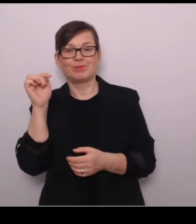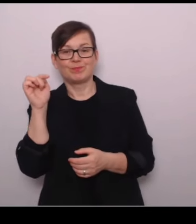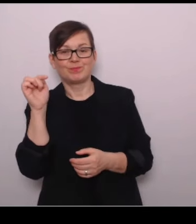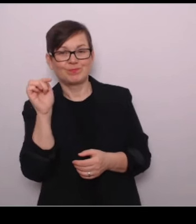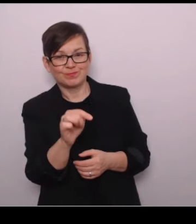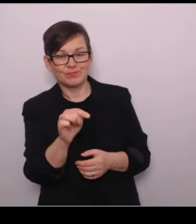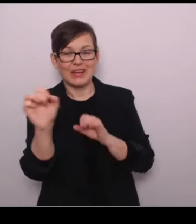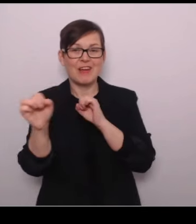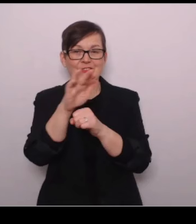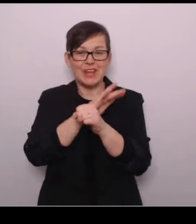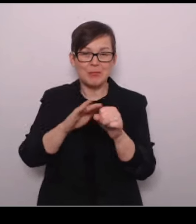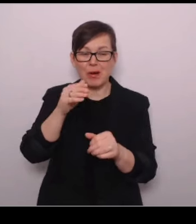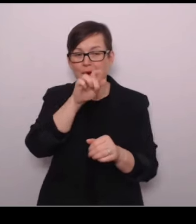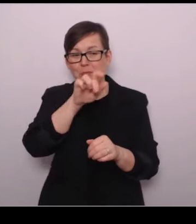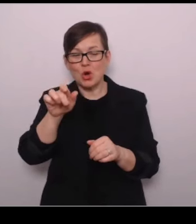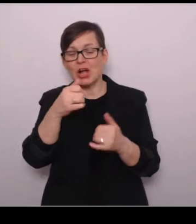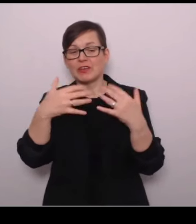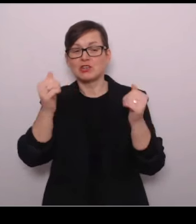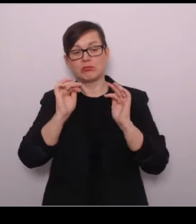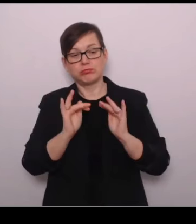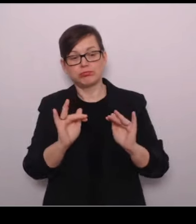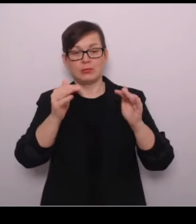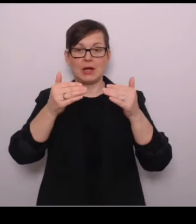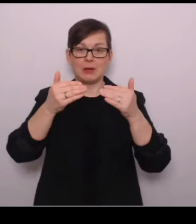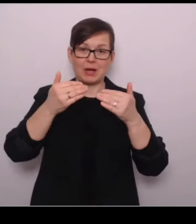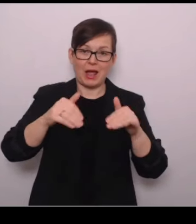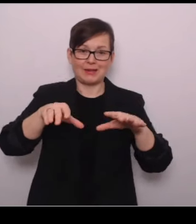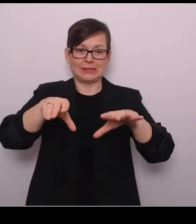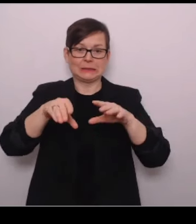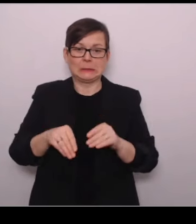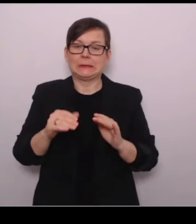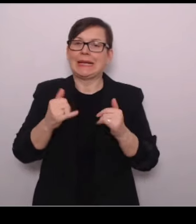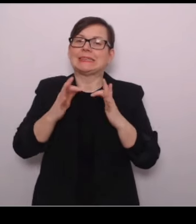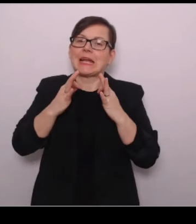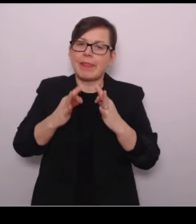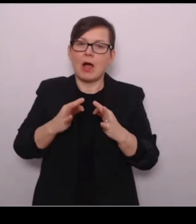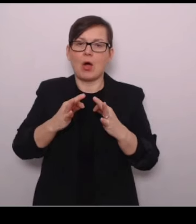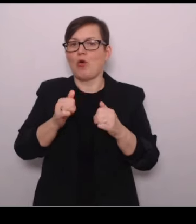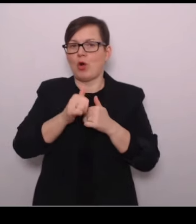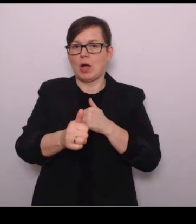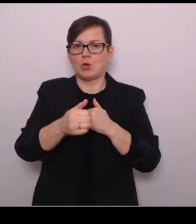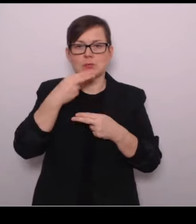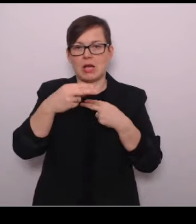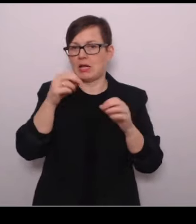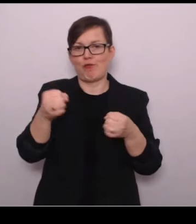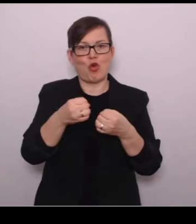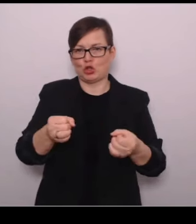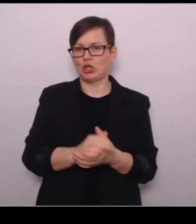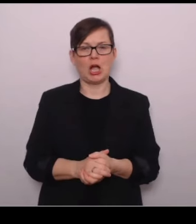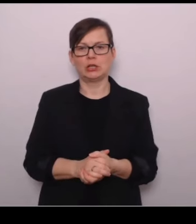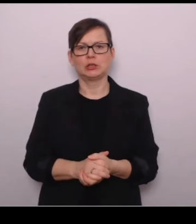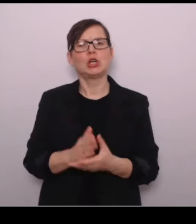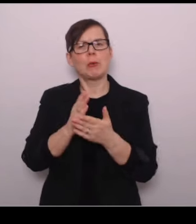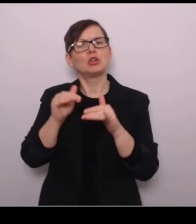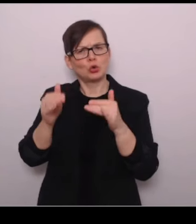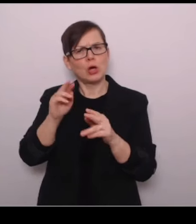Ja, einmal, was kann man an Anpassungen machen, um hier die Akzeptanz zu bekommen? Kann ich jetzt im Detail